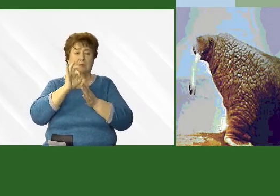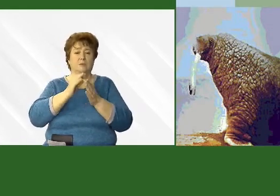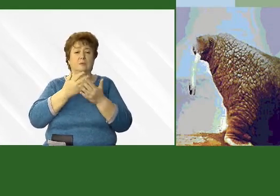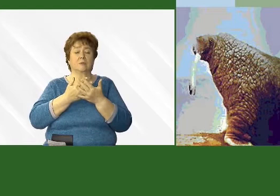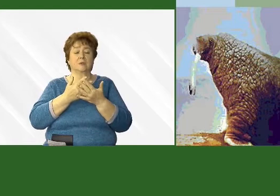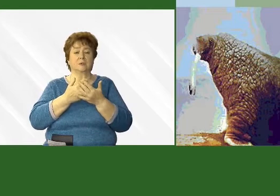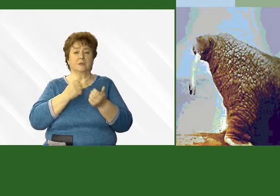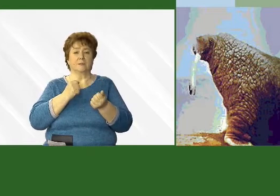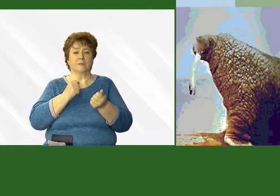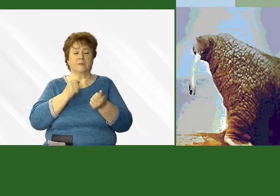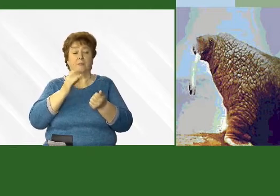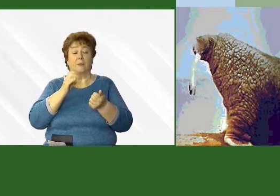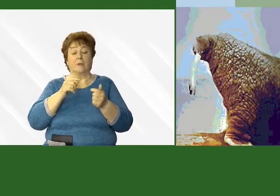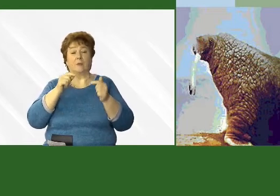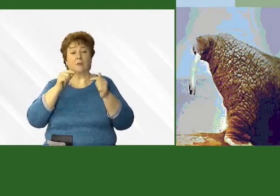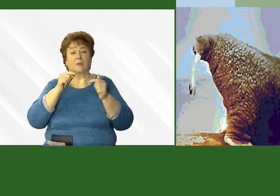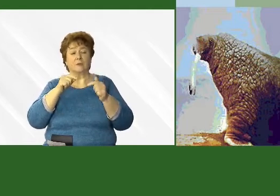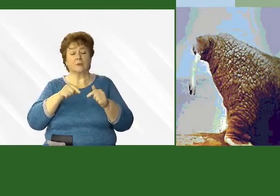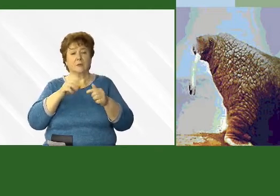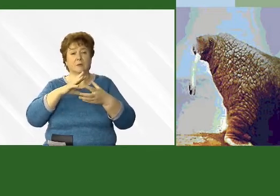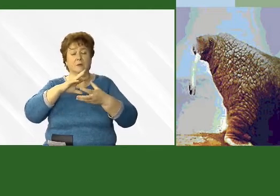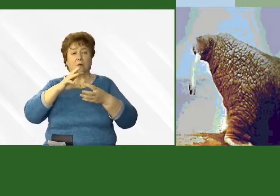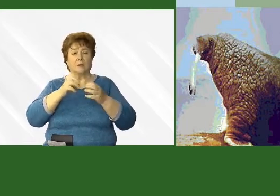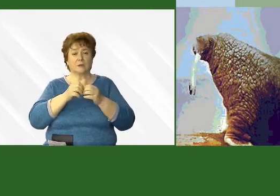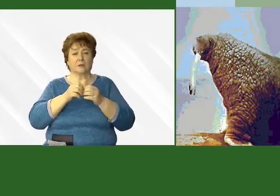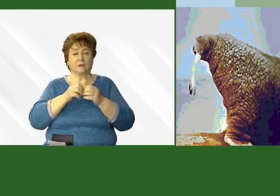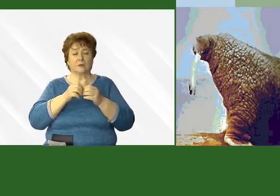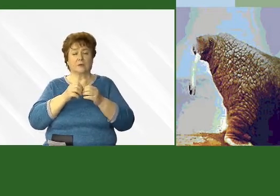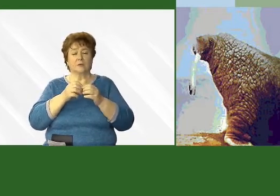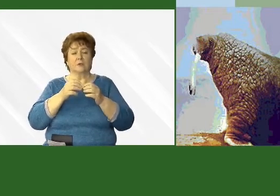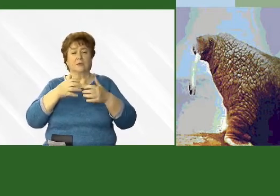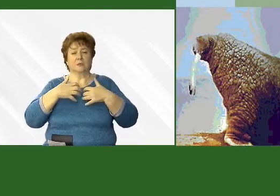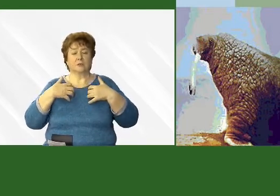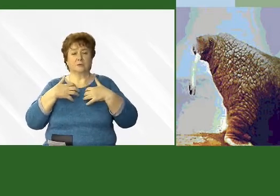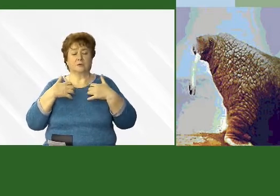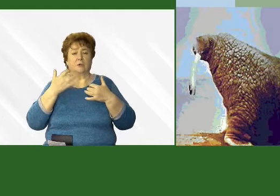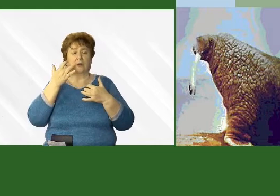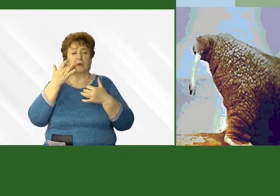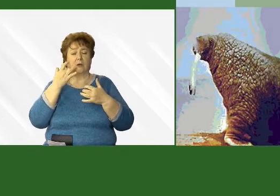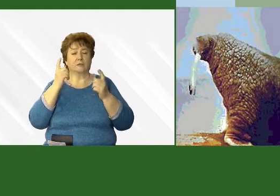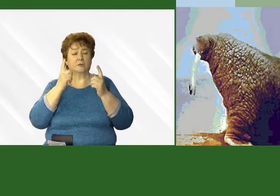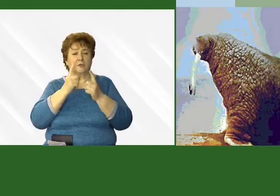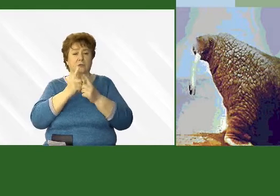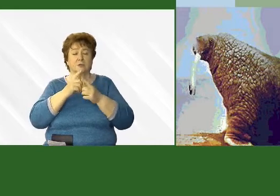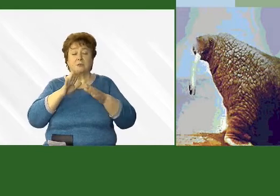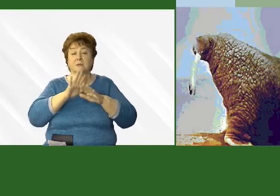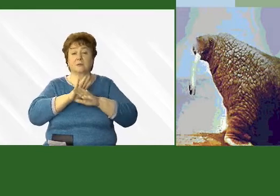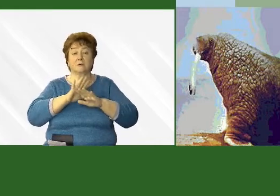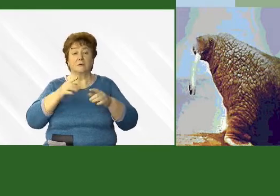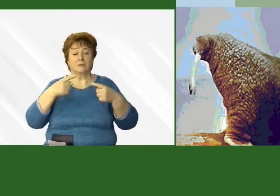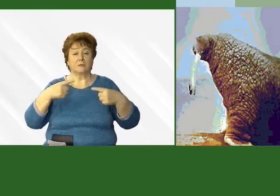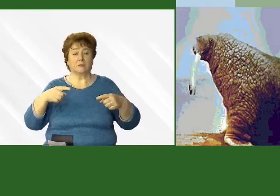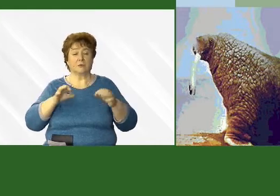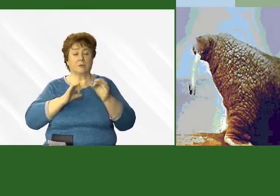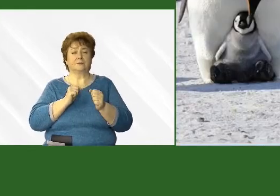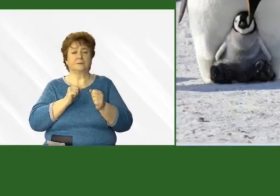показателей. Но есть здесь и некоторое количество эндемичных животных, которые не встречаются нигде больше